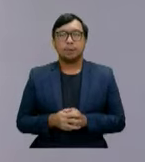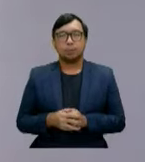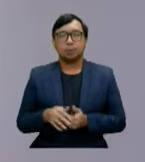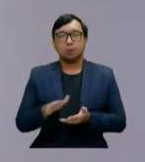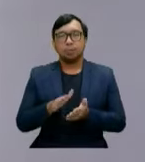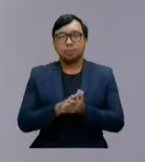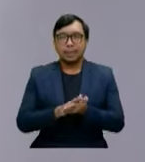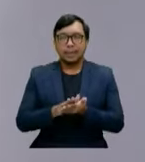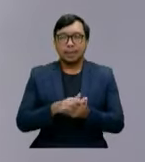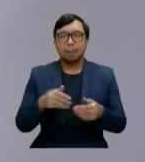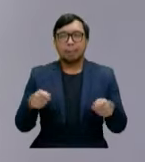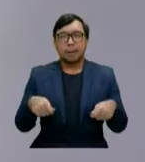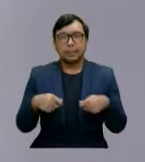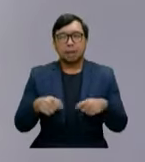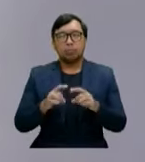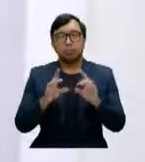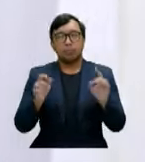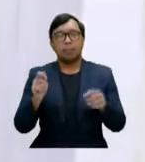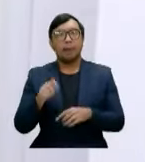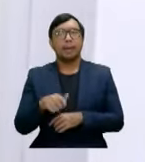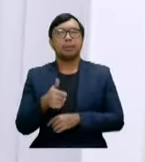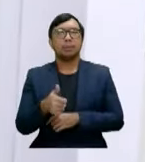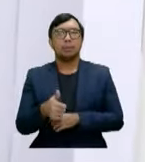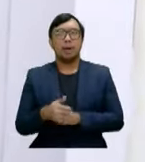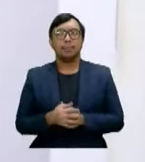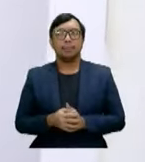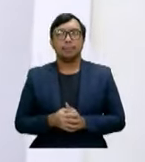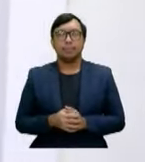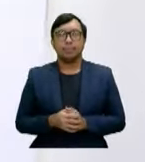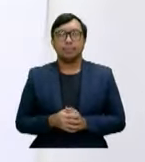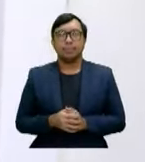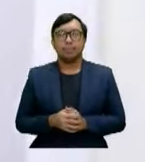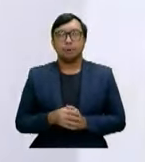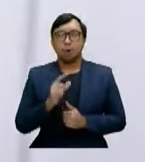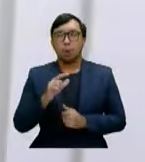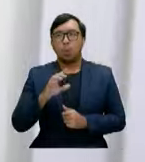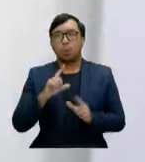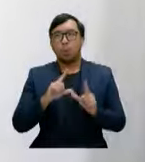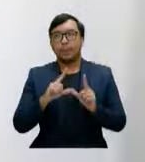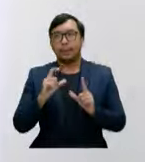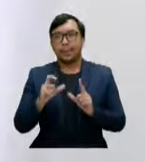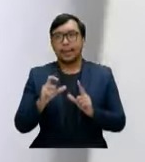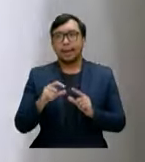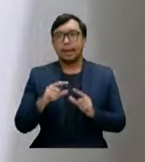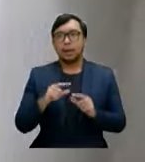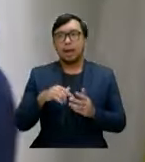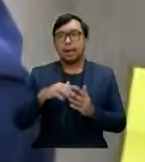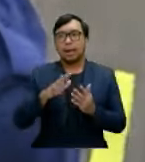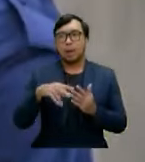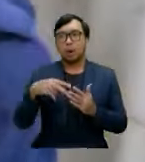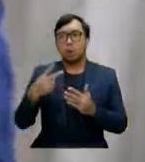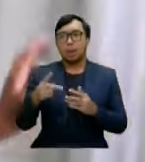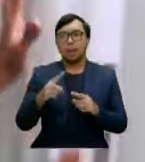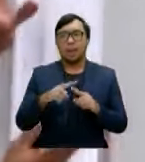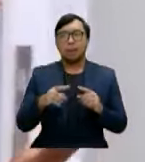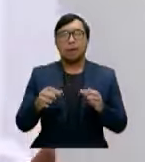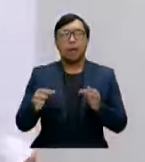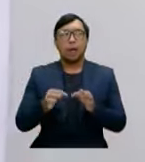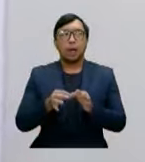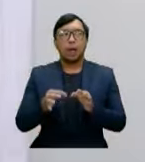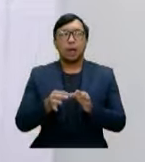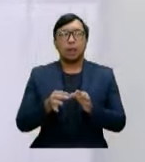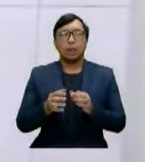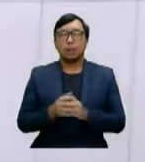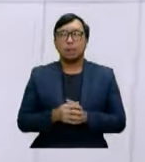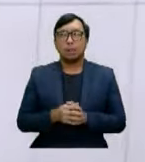memasak dan lain-lainnya. Sementara untuk toilet, nah toilet ini berada di luar, tapi tidak terlalu jauh jaraknya. Toiletnya berada di